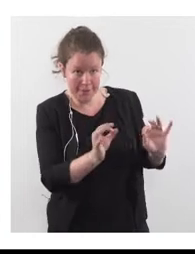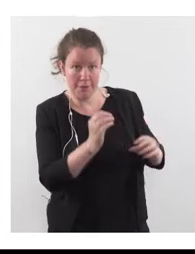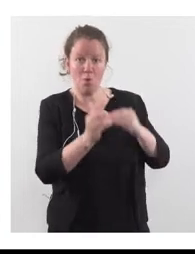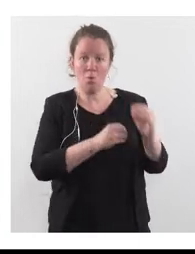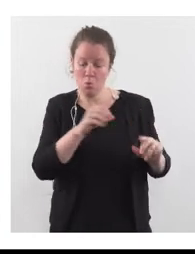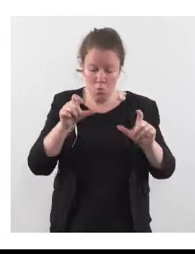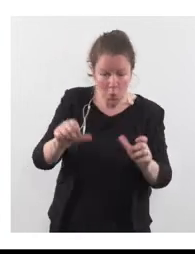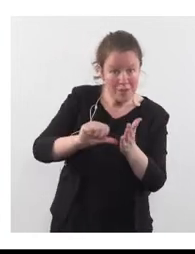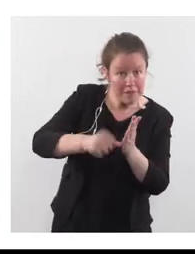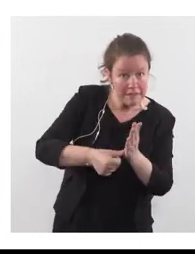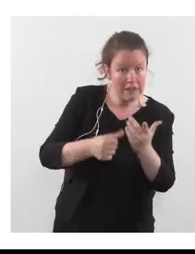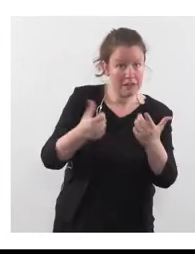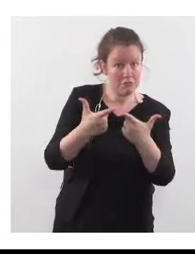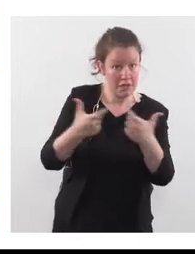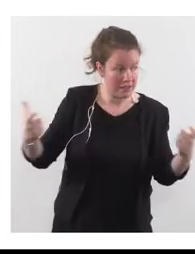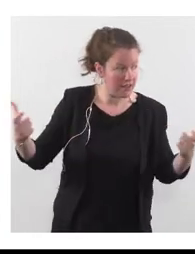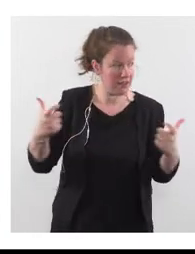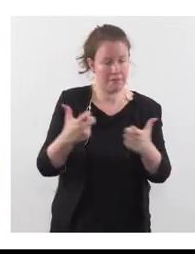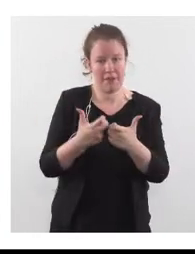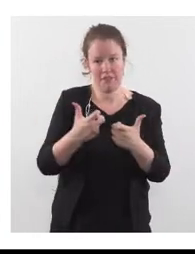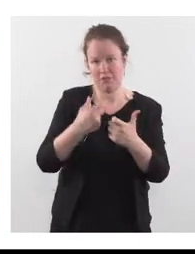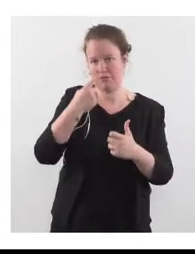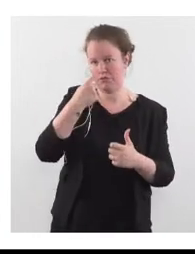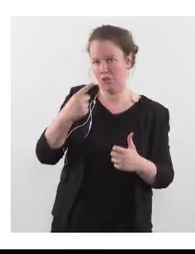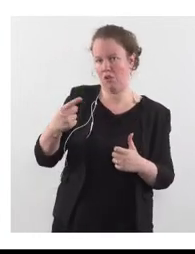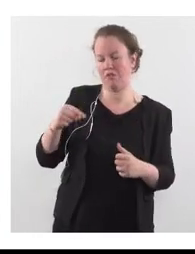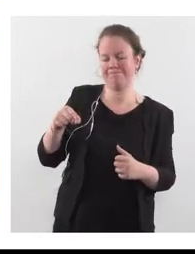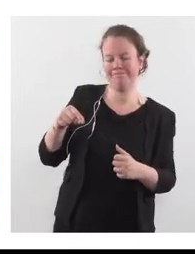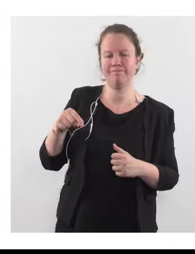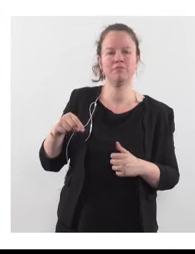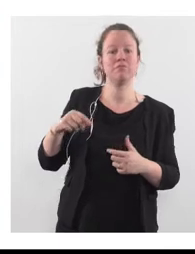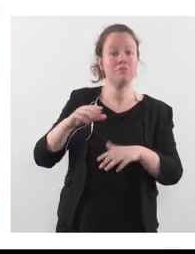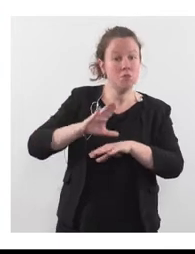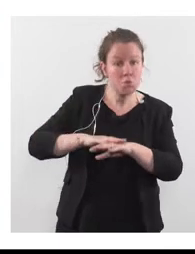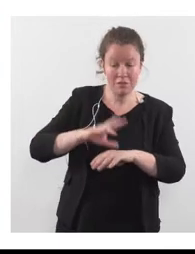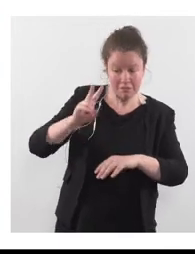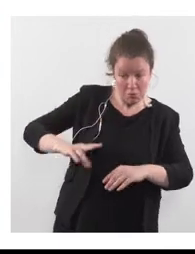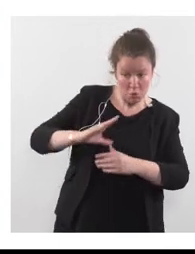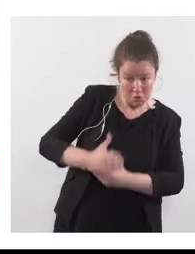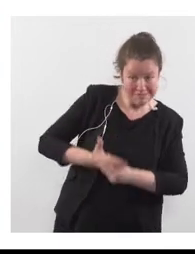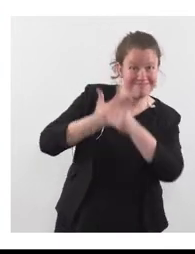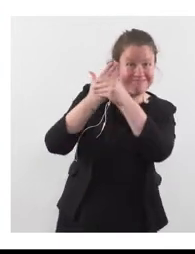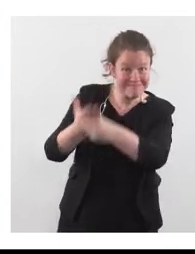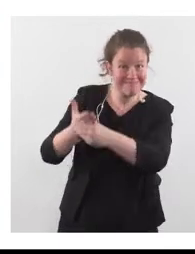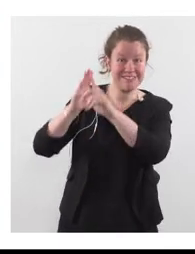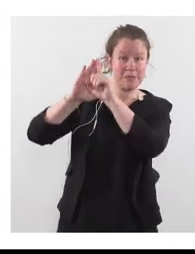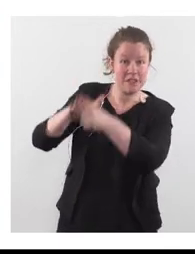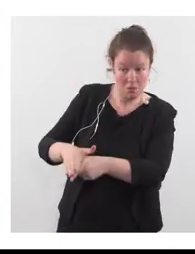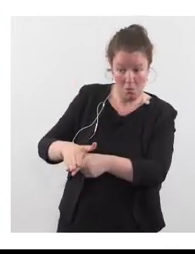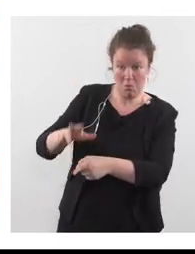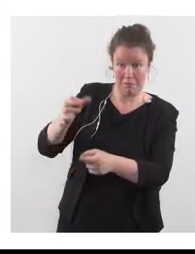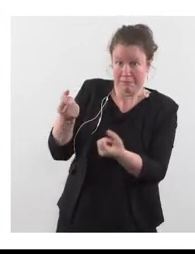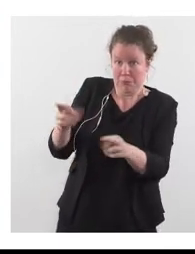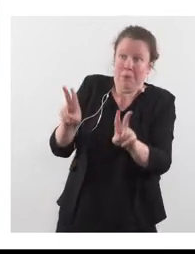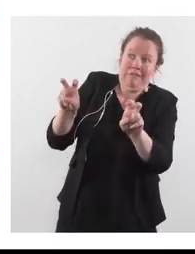en France, vous le savez, mais nous y avons porté peu de dossiers de discrimination au sens strict. Devant la Cour de justice